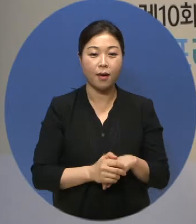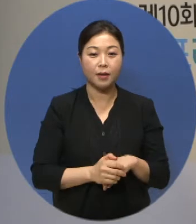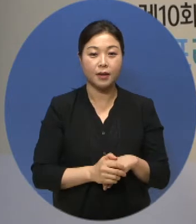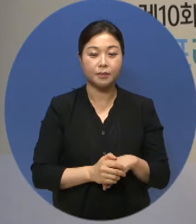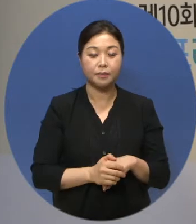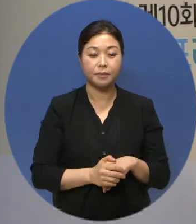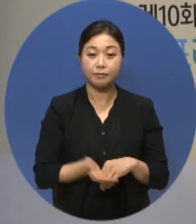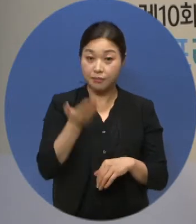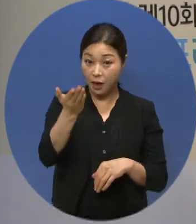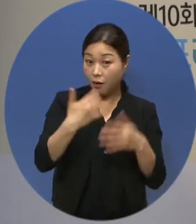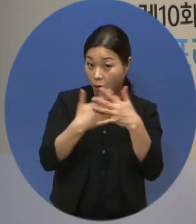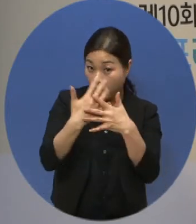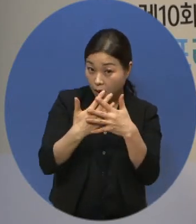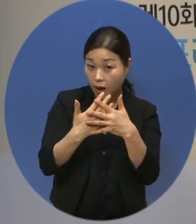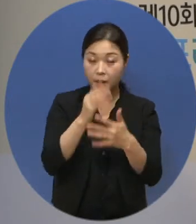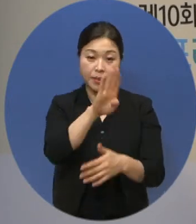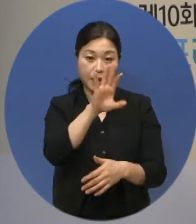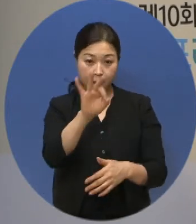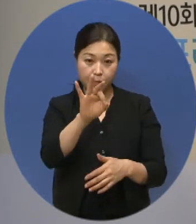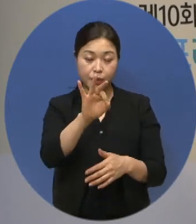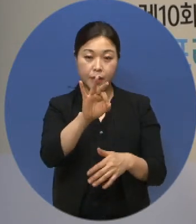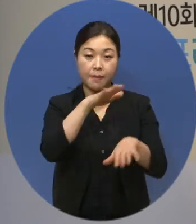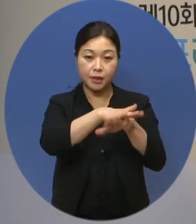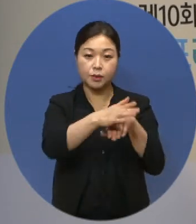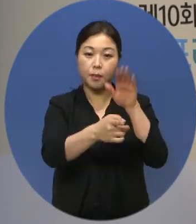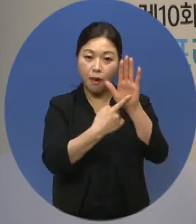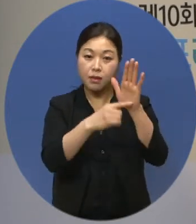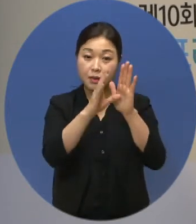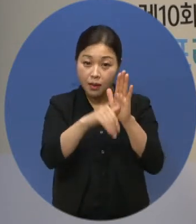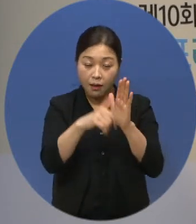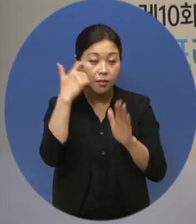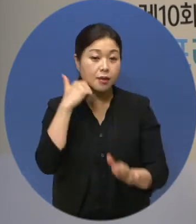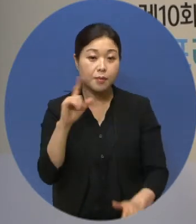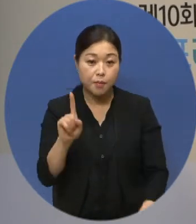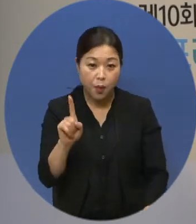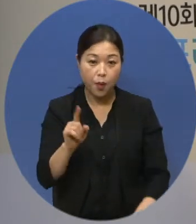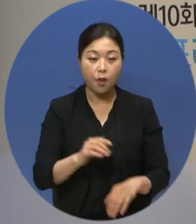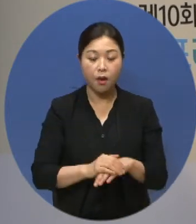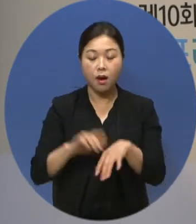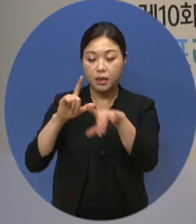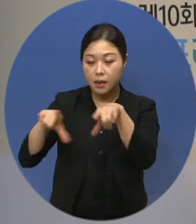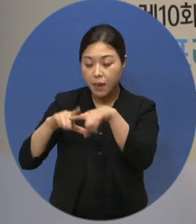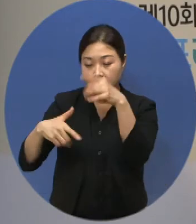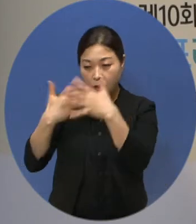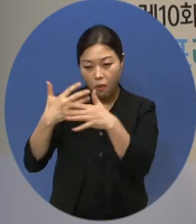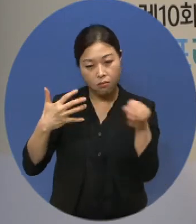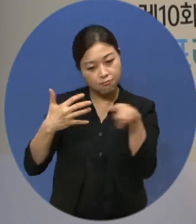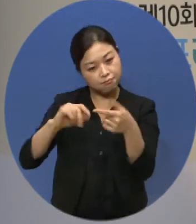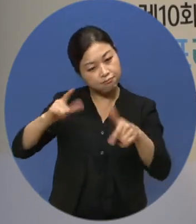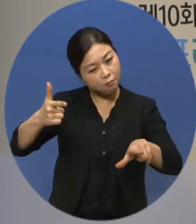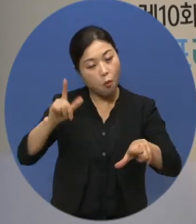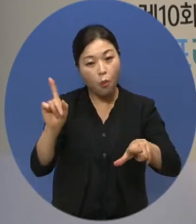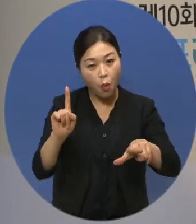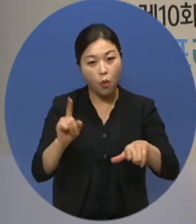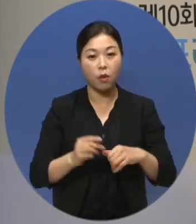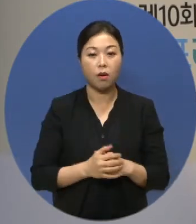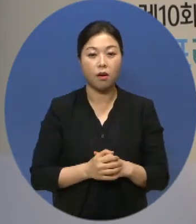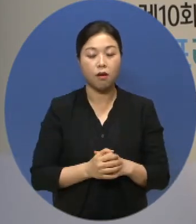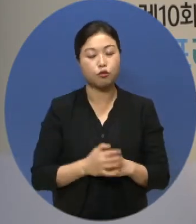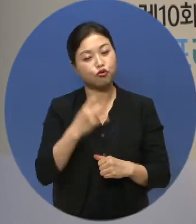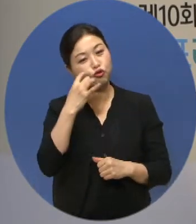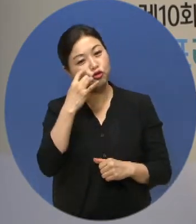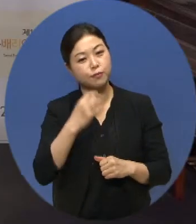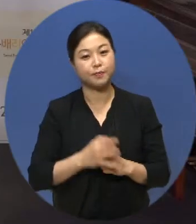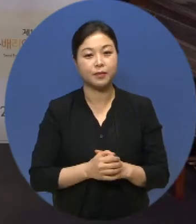프리 영화로 딱 나왔을 때 느낌이 어땠는지, 그리고 일반 영화와 차이점은 없었는지 이것도 좀